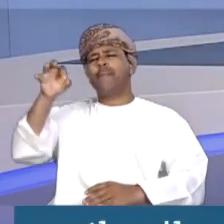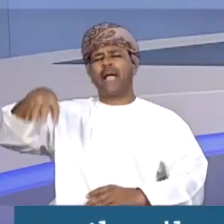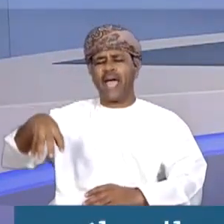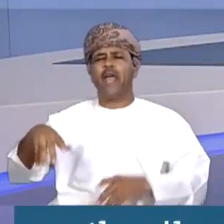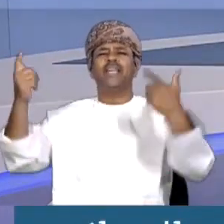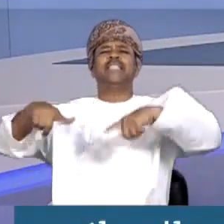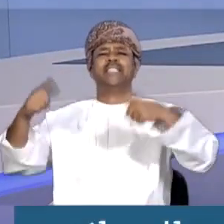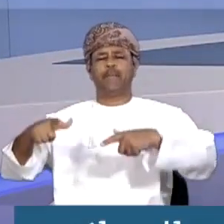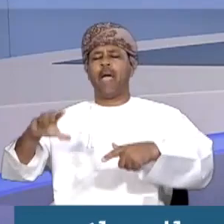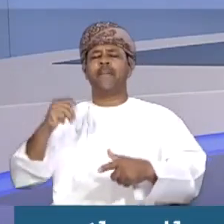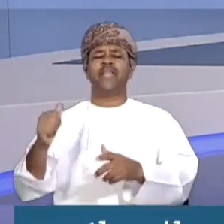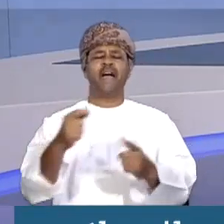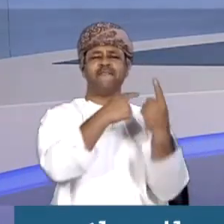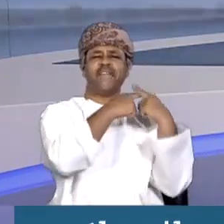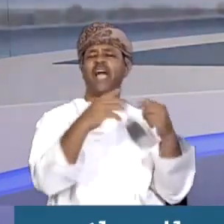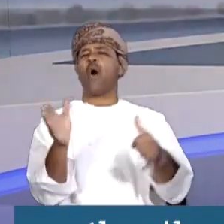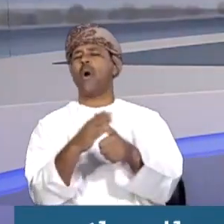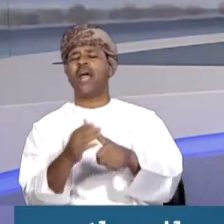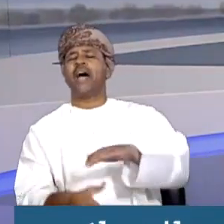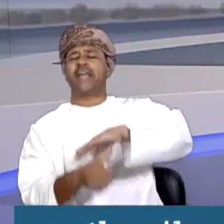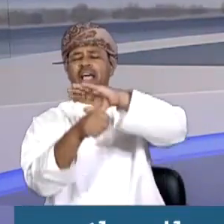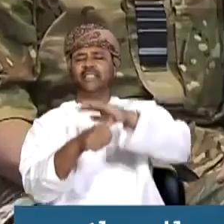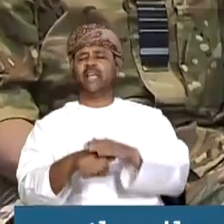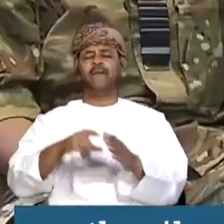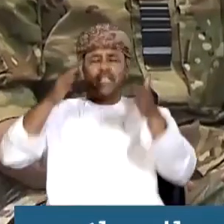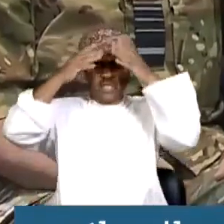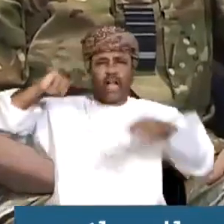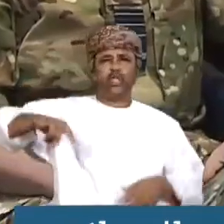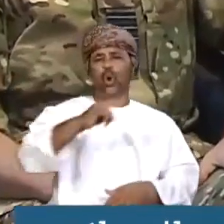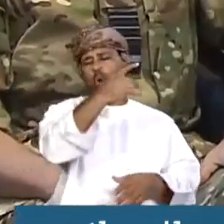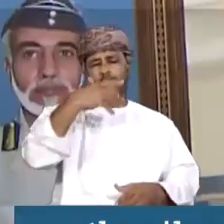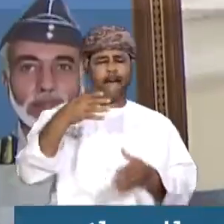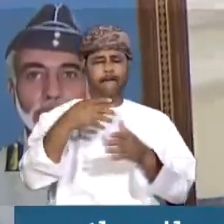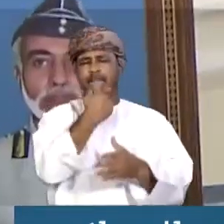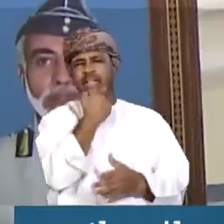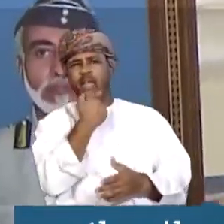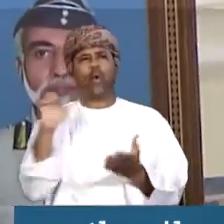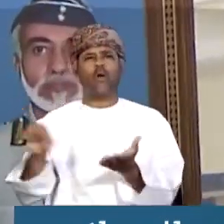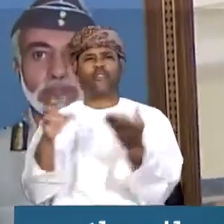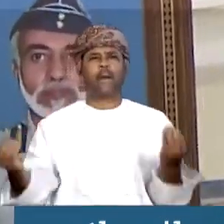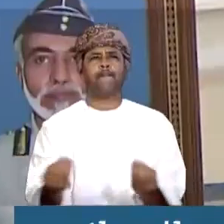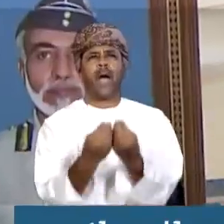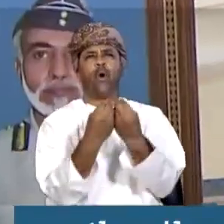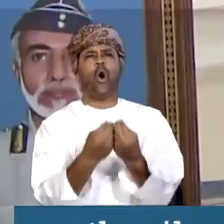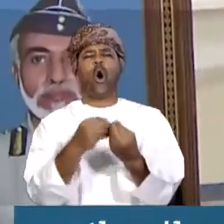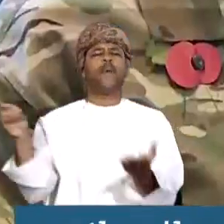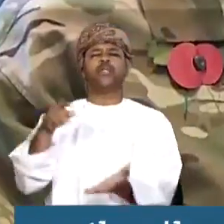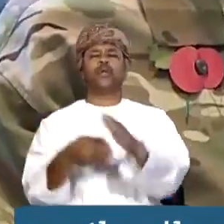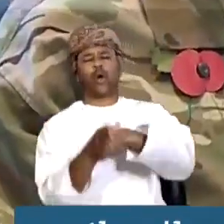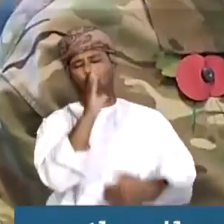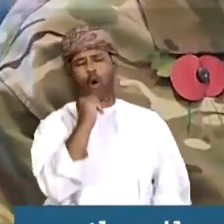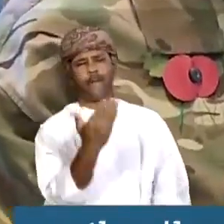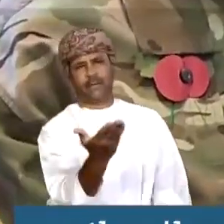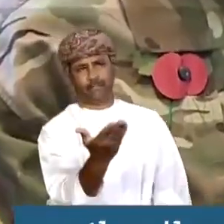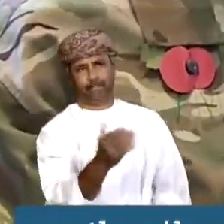الفريق أول طيار ستيفن هيلر رئيس أركان سلاح الجو الملكي البريطاني والوفد المرافق له الذي يزور السلطنة